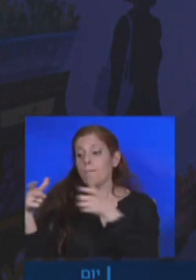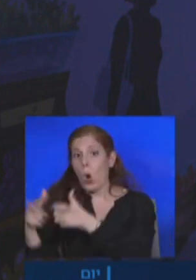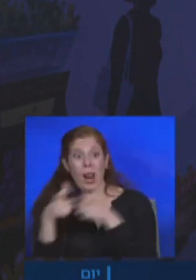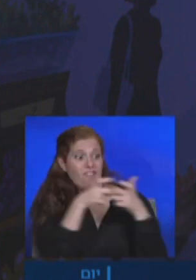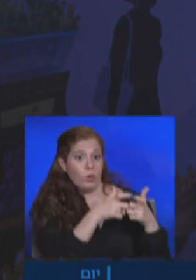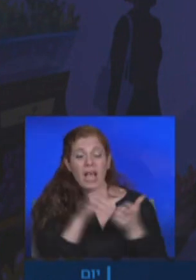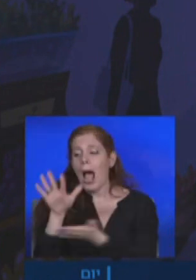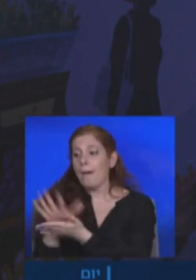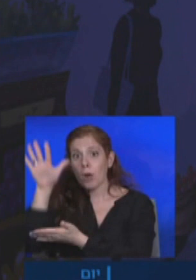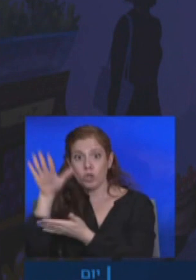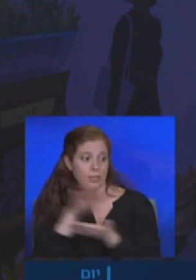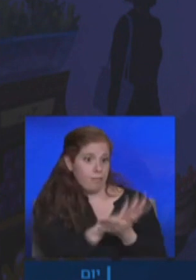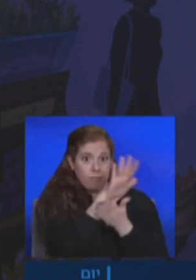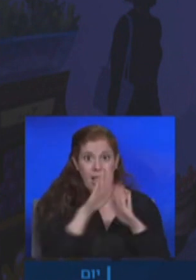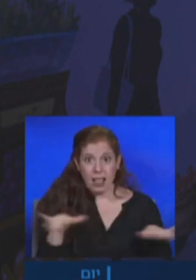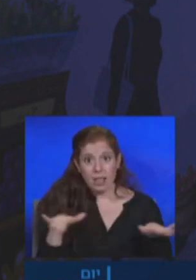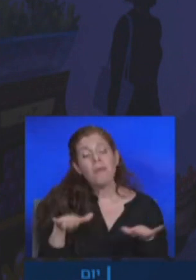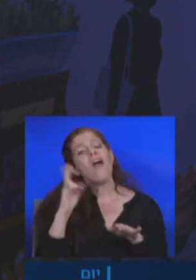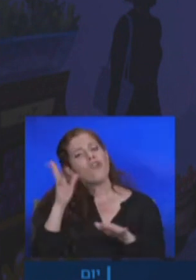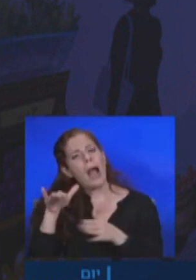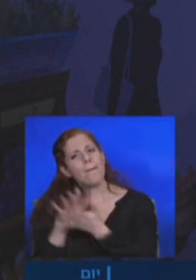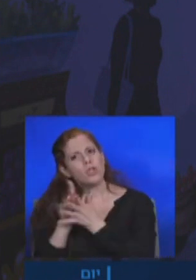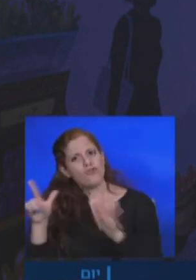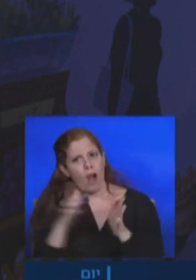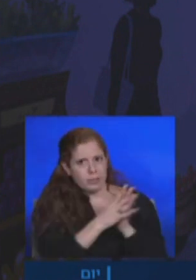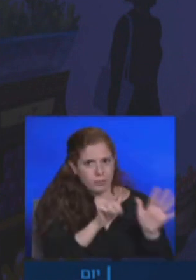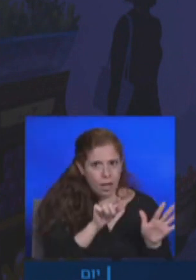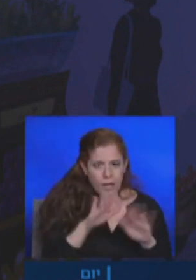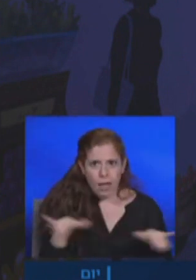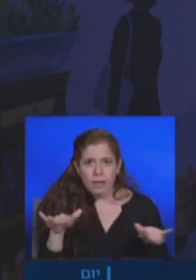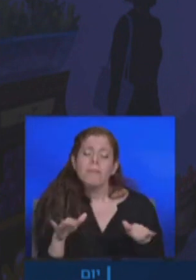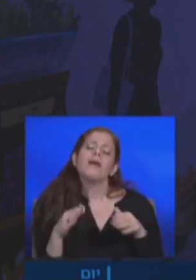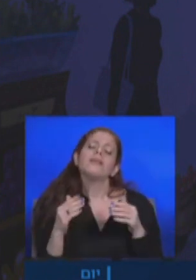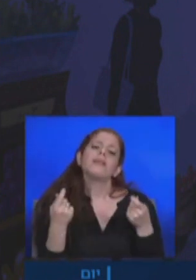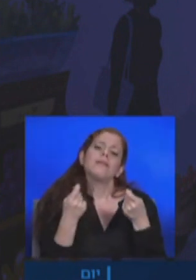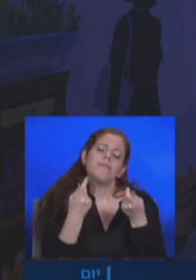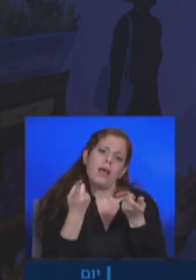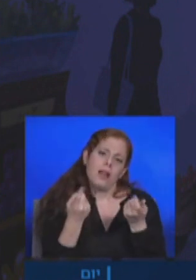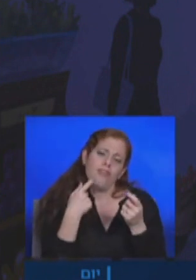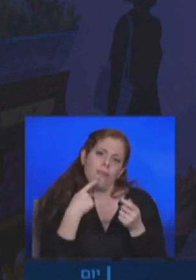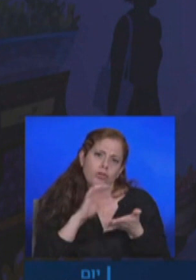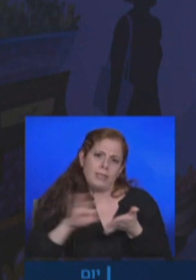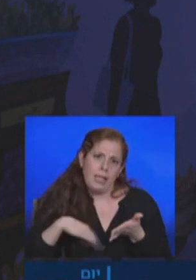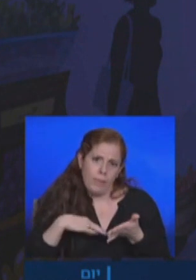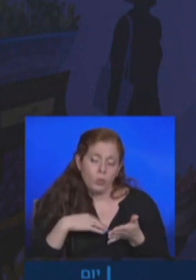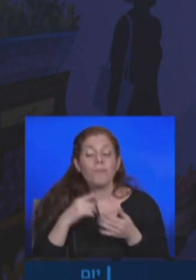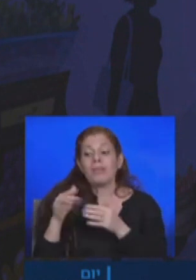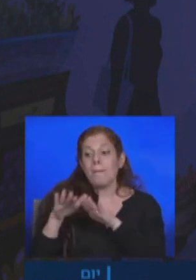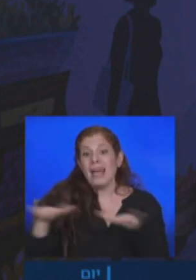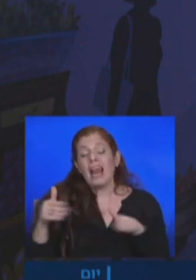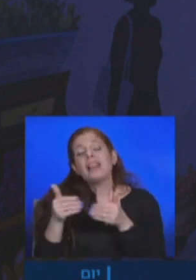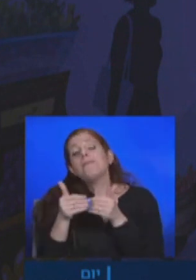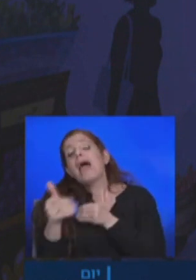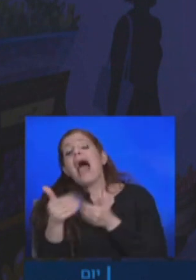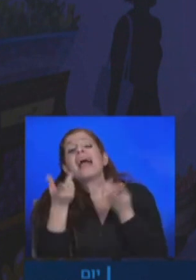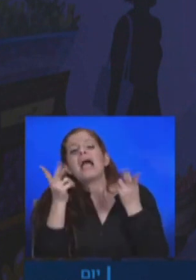15 ואפשר גם 17 ילדים, בכפוף לאישור משרד הבריאות. בין הילדים ישמר ריחוק ככל הניתן, יום